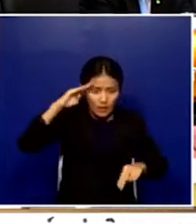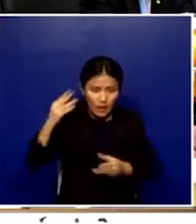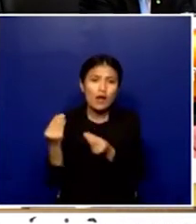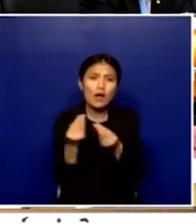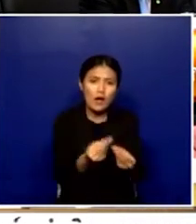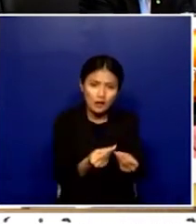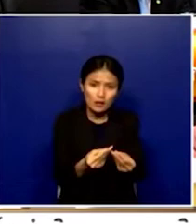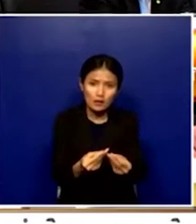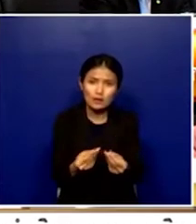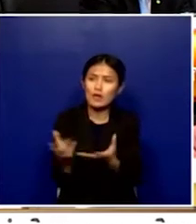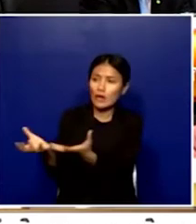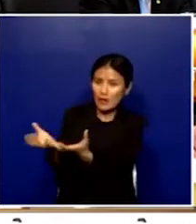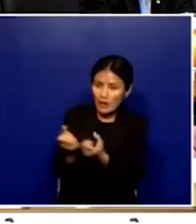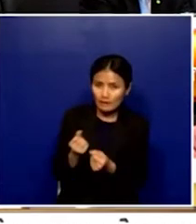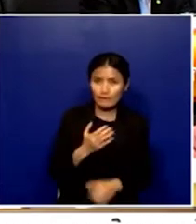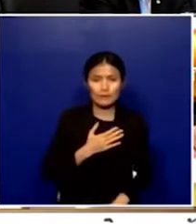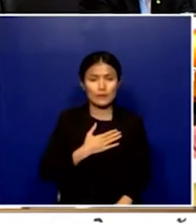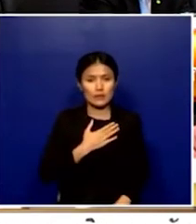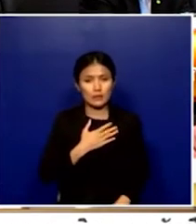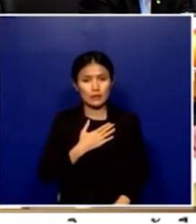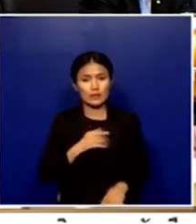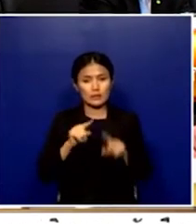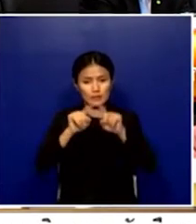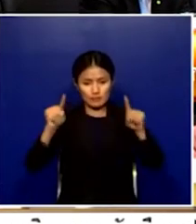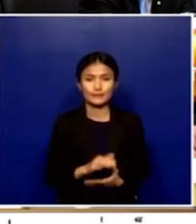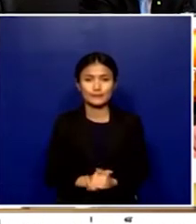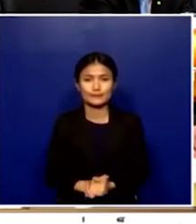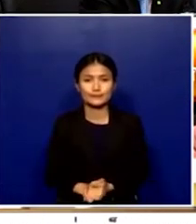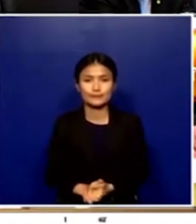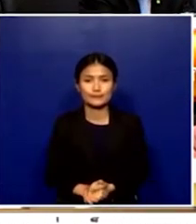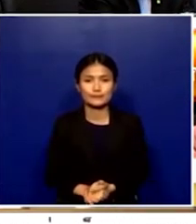คือใเสร็ทดิฉัจะใช้ตลอดการอธิพรายในครั้